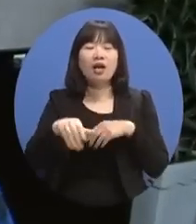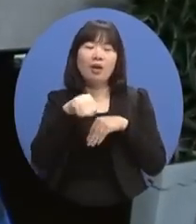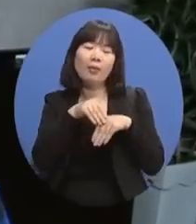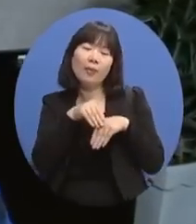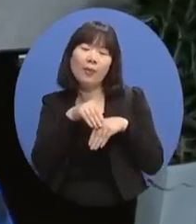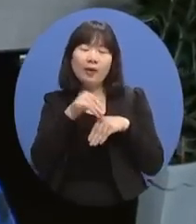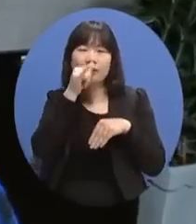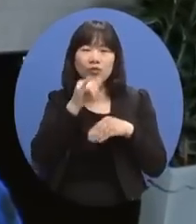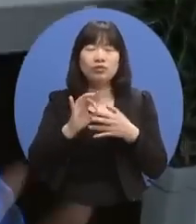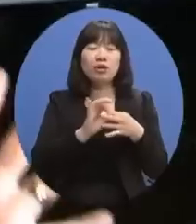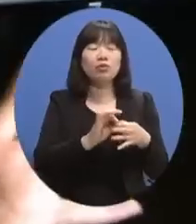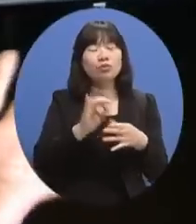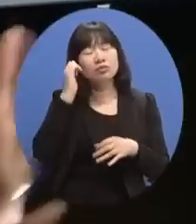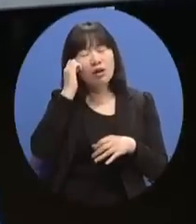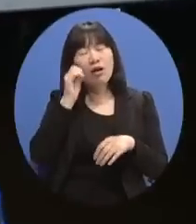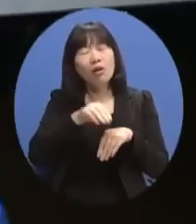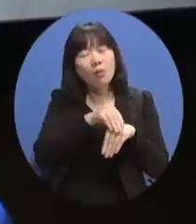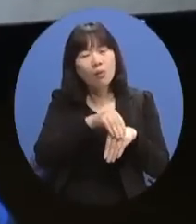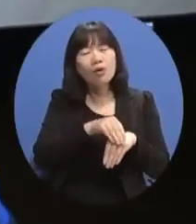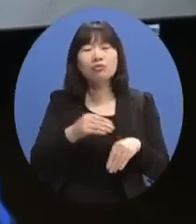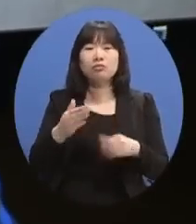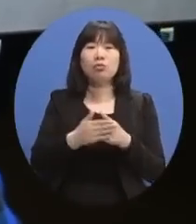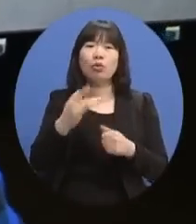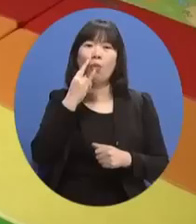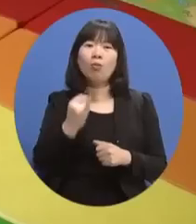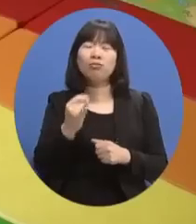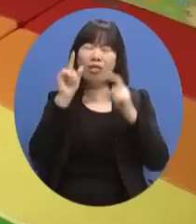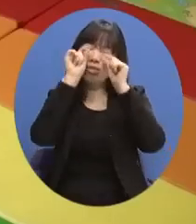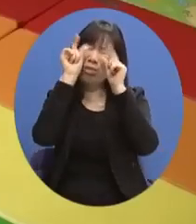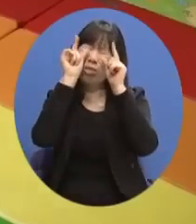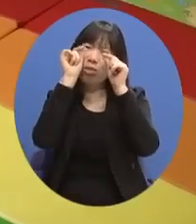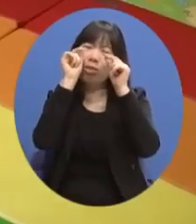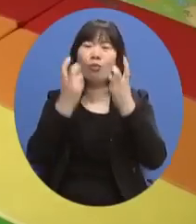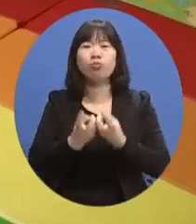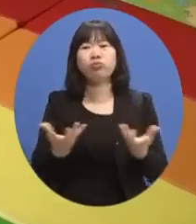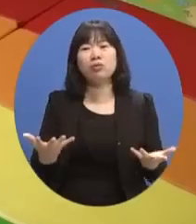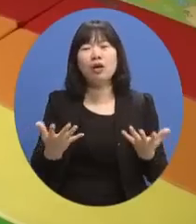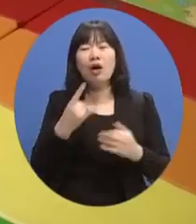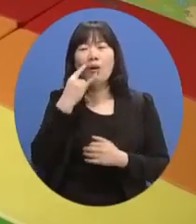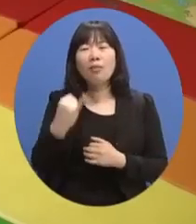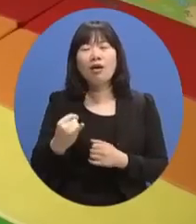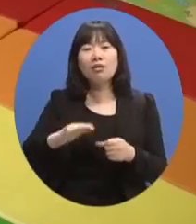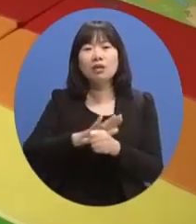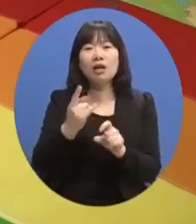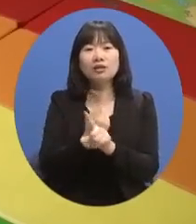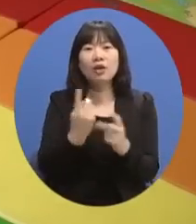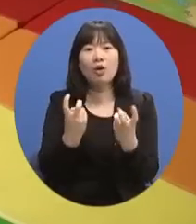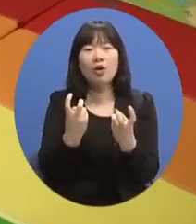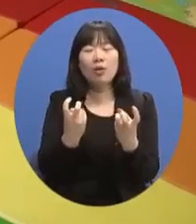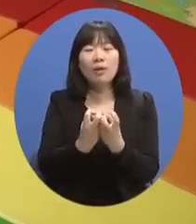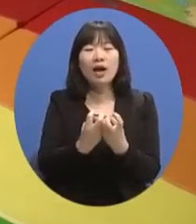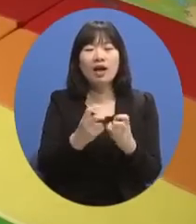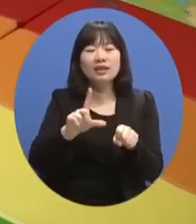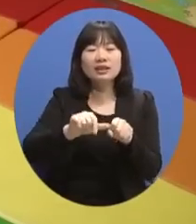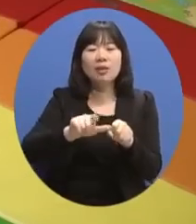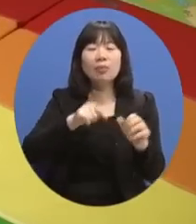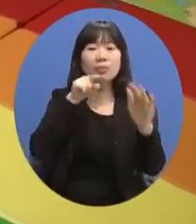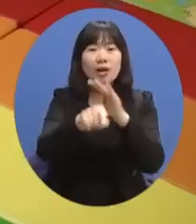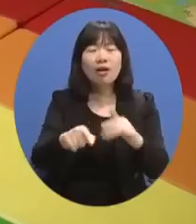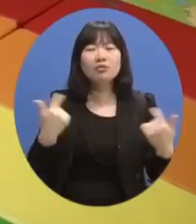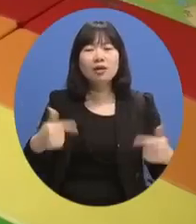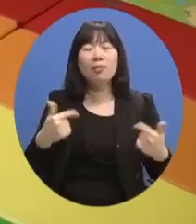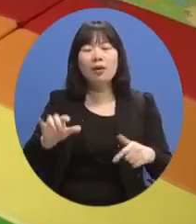잠들 때까지 계속 만져요. 잠을 푹 잘 수가 없어요. 엄마가 사랑의 처방전을 찾은 이유도 거의